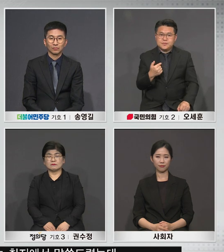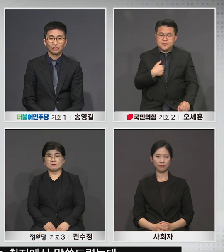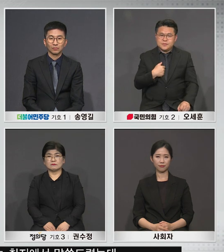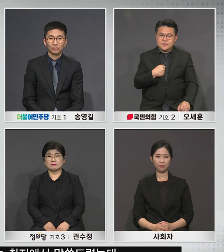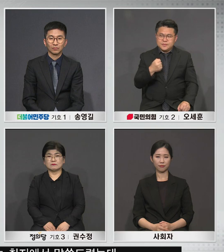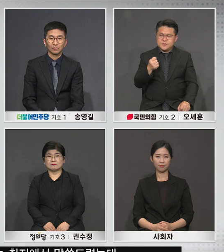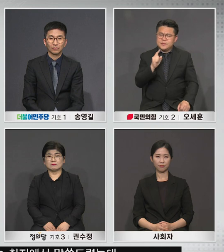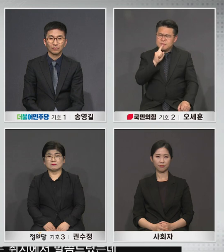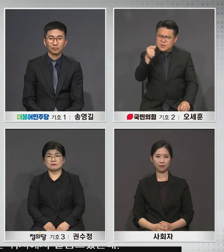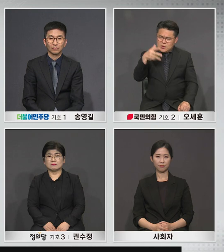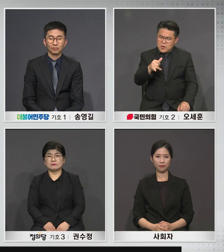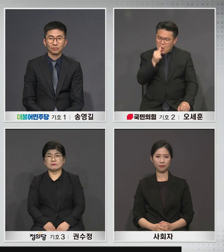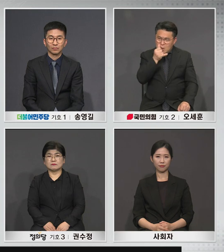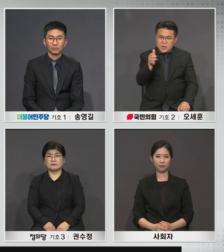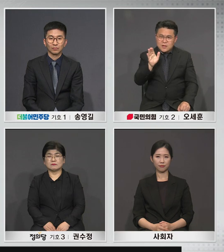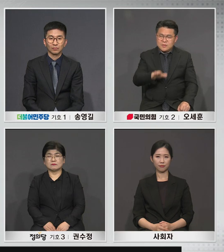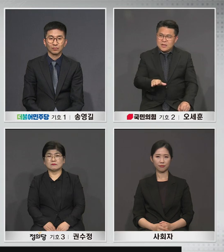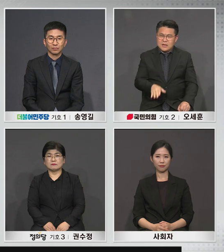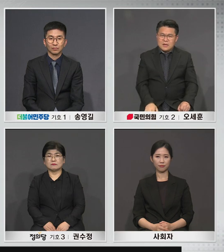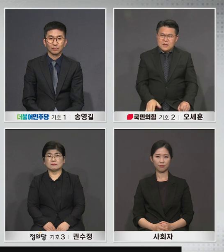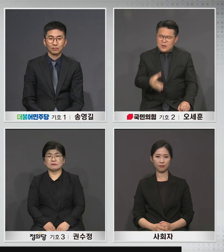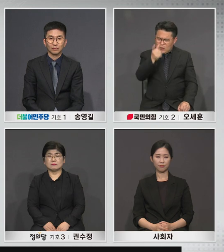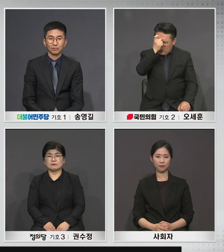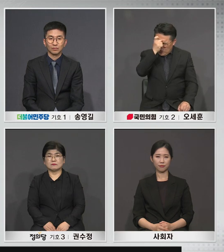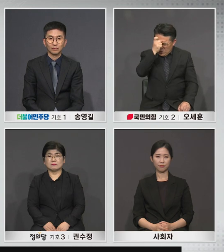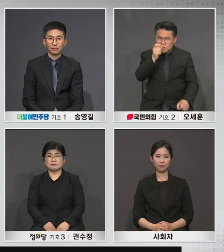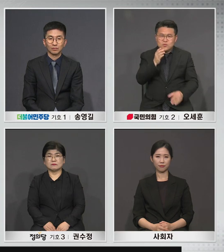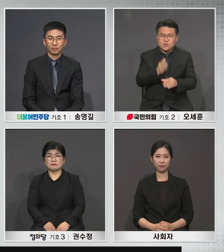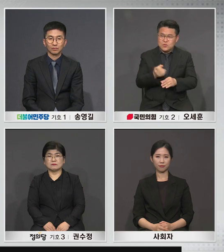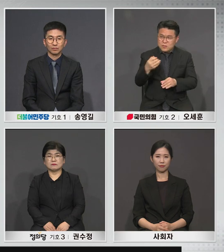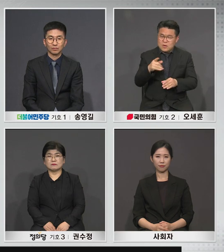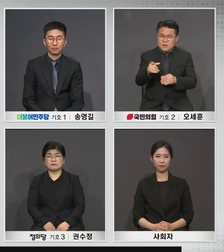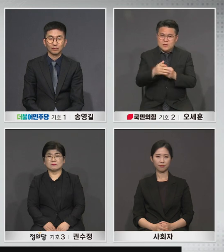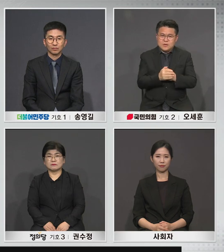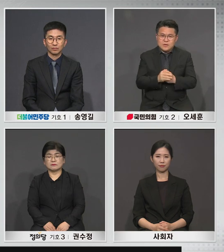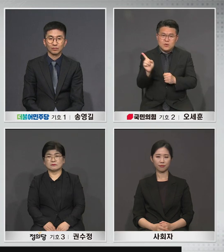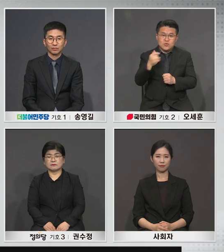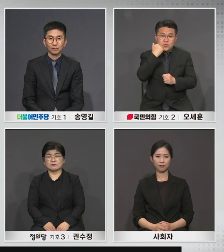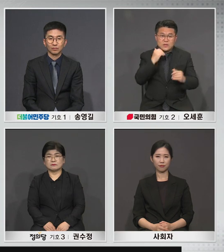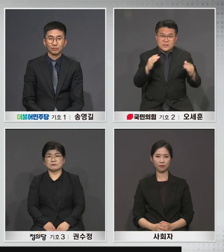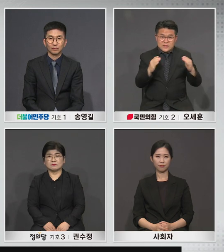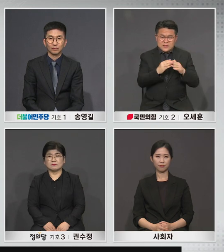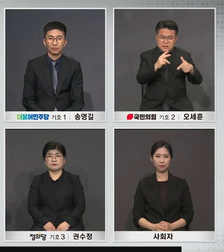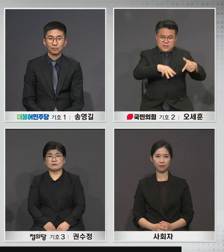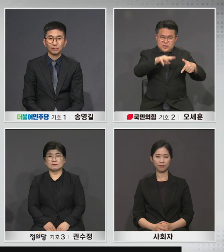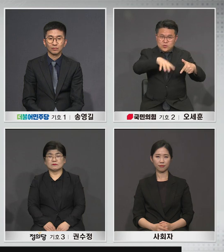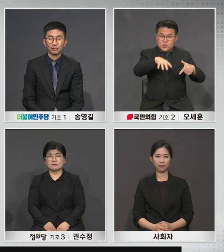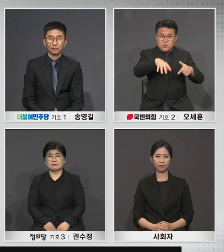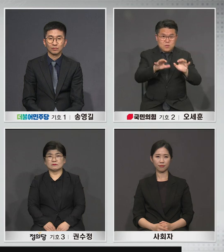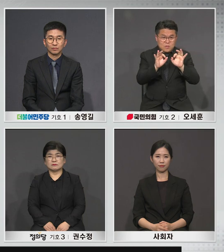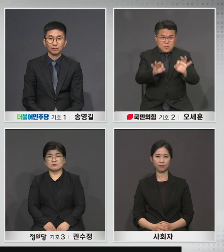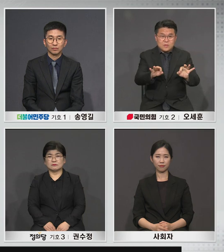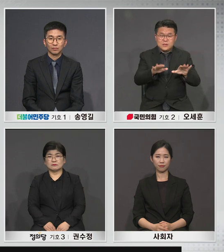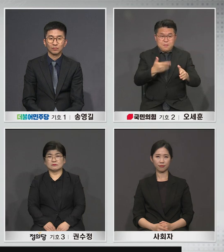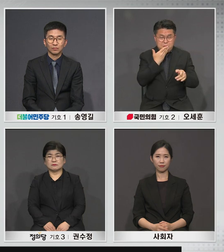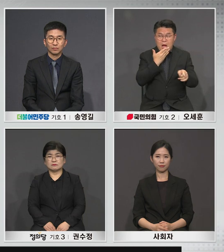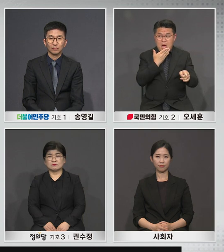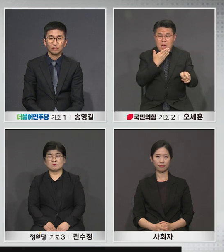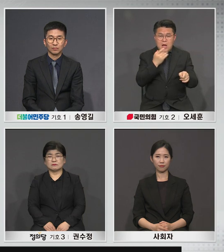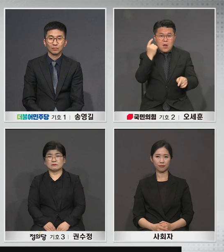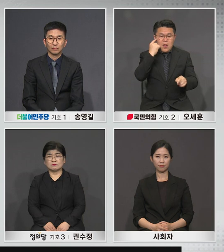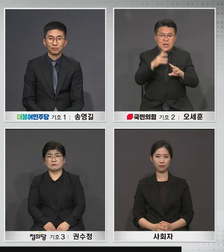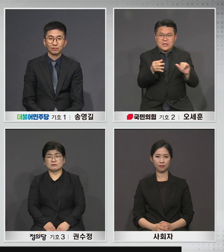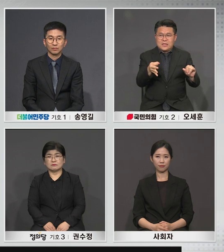차례 지적을 했는데 아직도 그 주장을 고집스럽게 하고 계시는데 누구나 집은 인천에서는 지금 보시는 것처럼 가능합니다. 왜냐하면